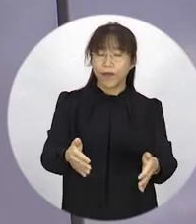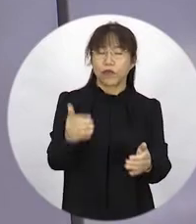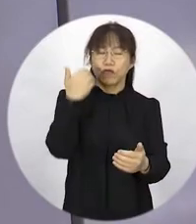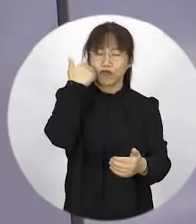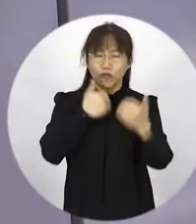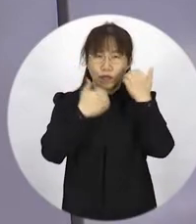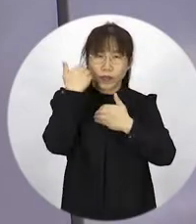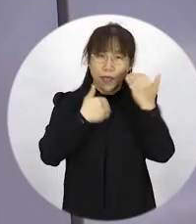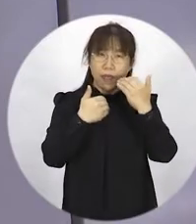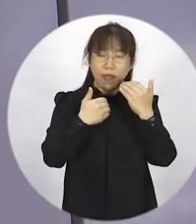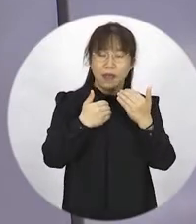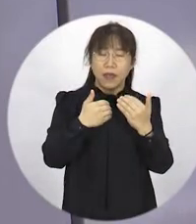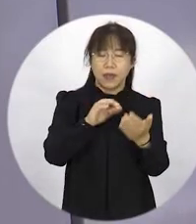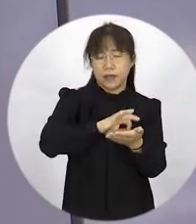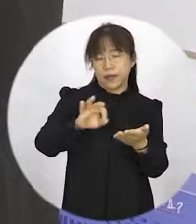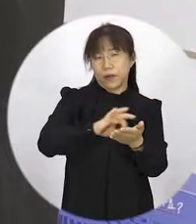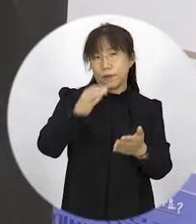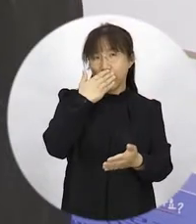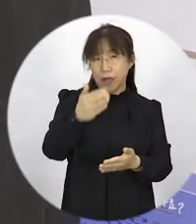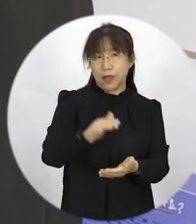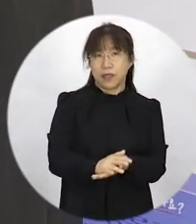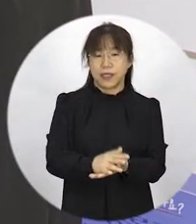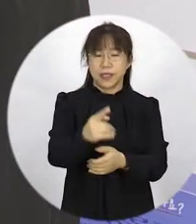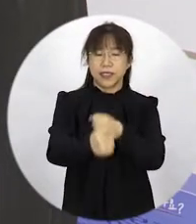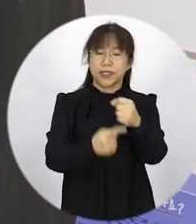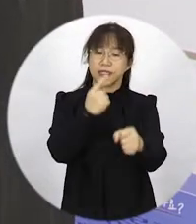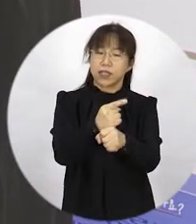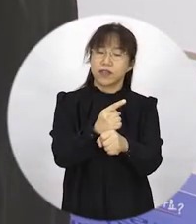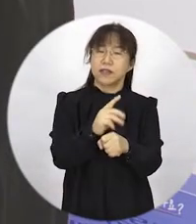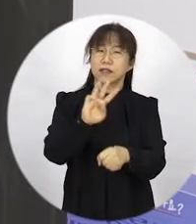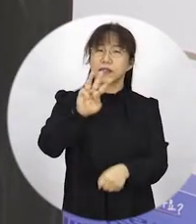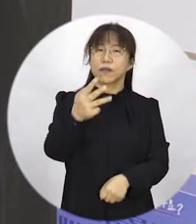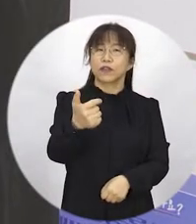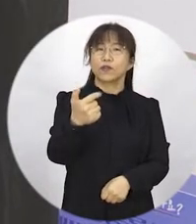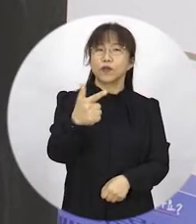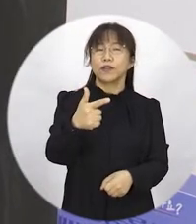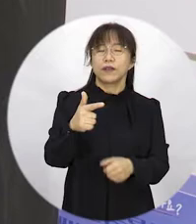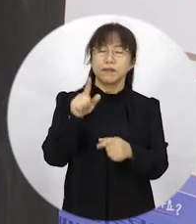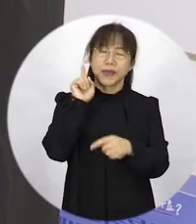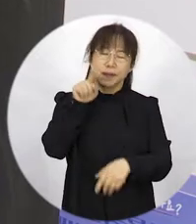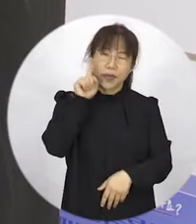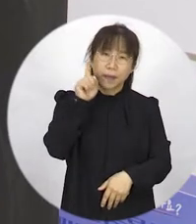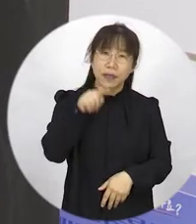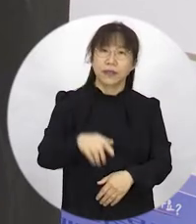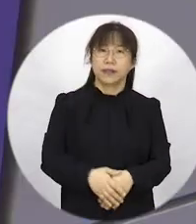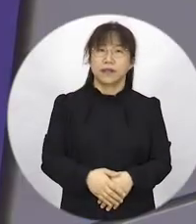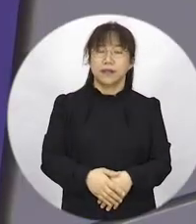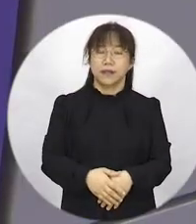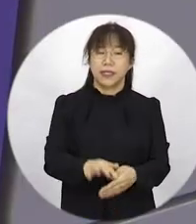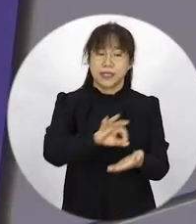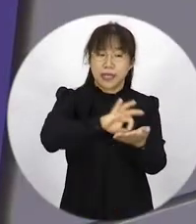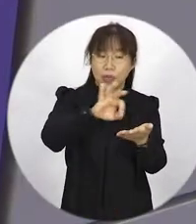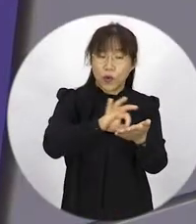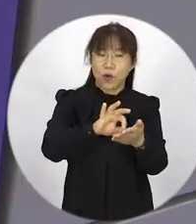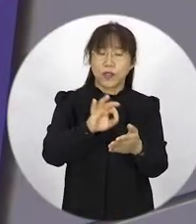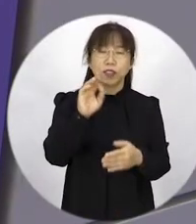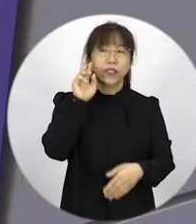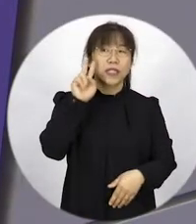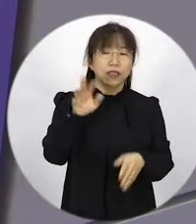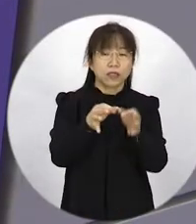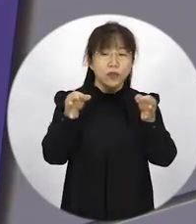구민 누구나 이용할 수 있으며 1년 365일 24시간 운영됩니다. 이용요금은 48시간 동안